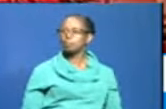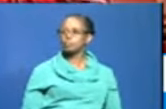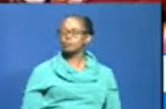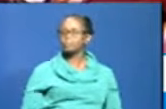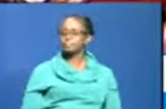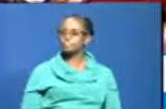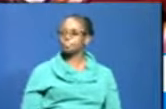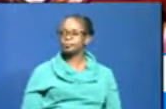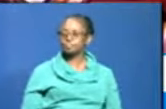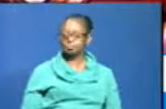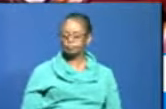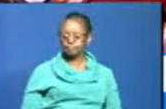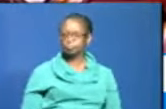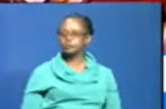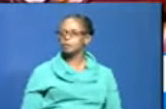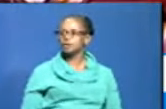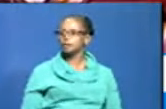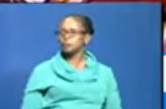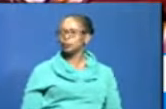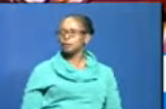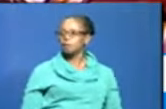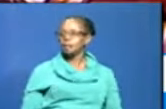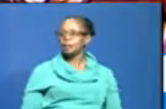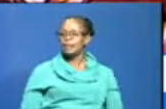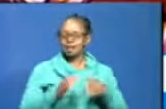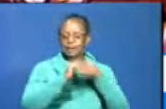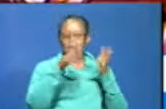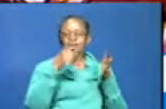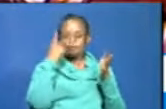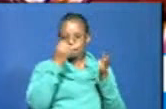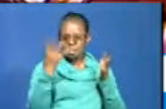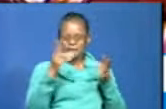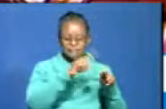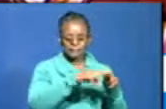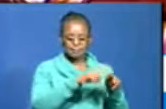leader of majority, take your seat. Yes, take